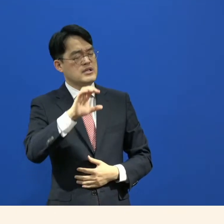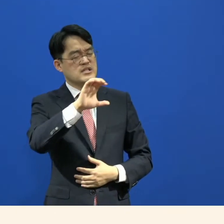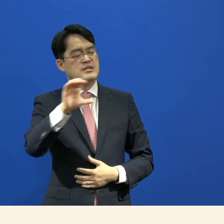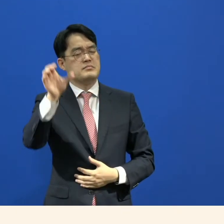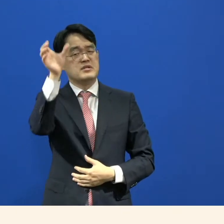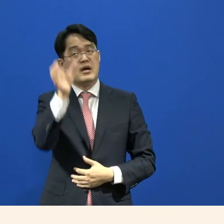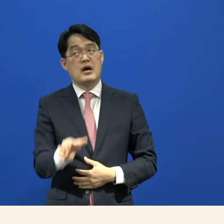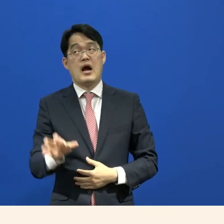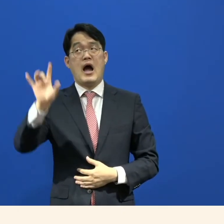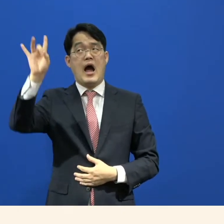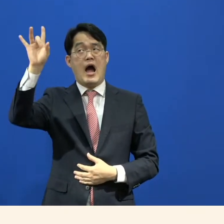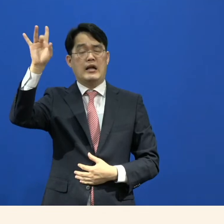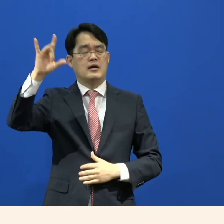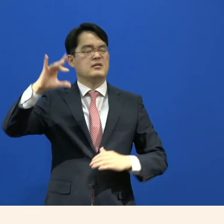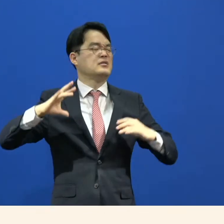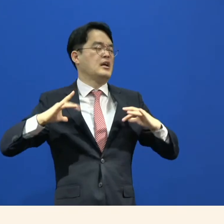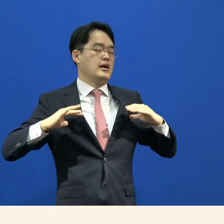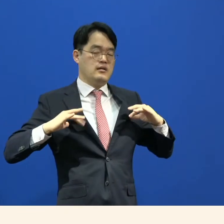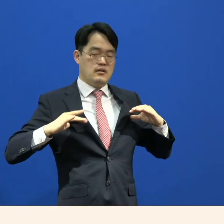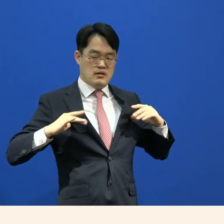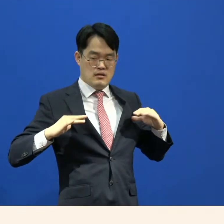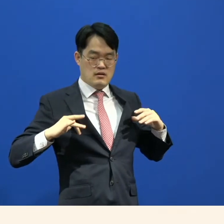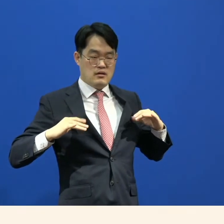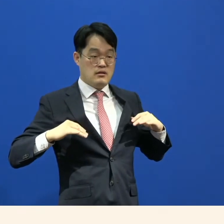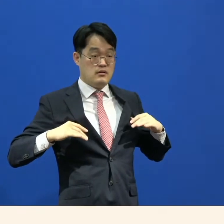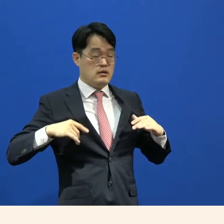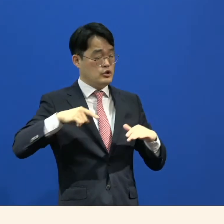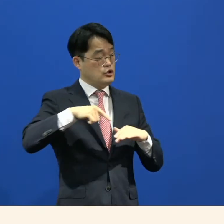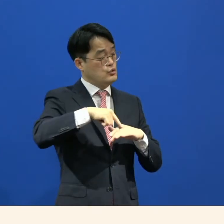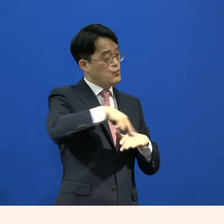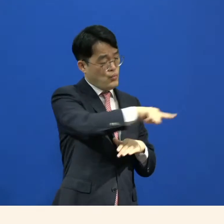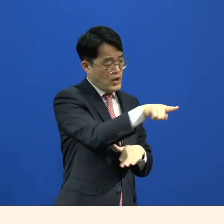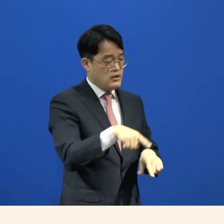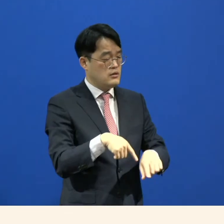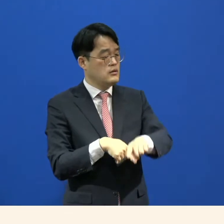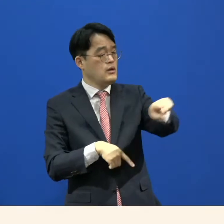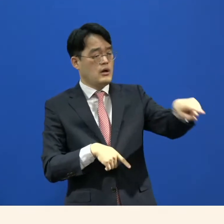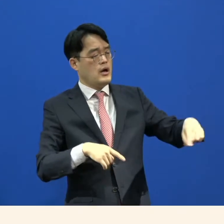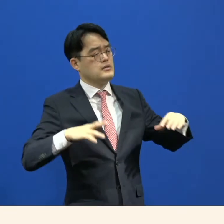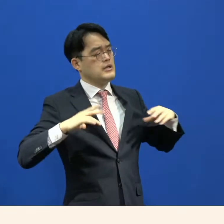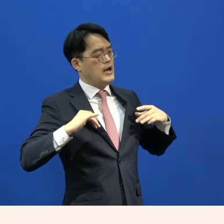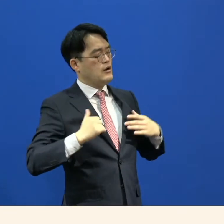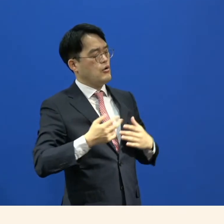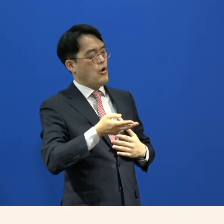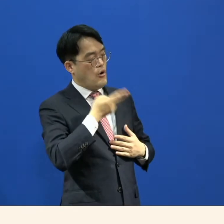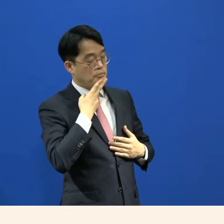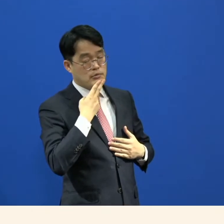근데 그냥 자랑이 아니고 십자가 외에 자랑할 것이 없다.